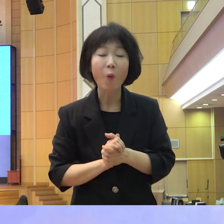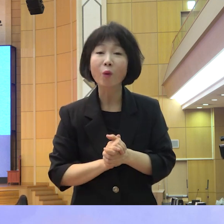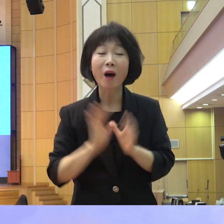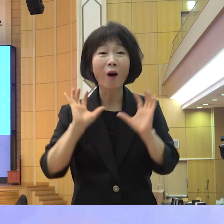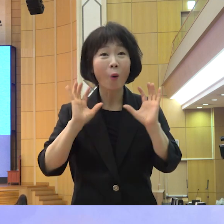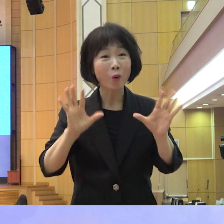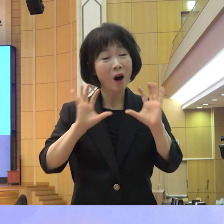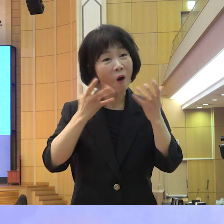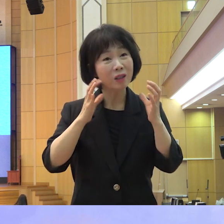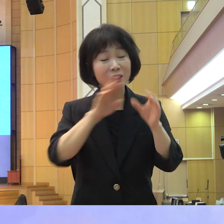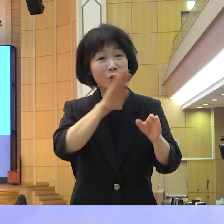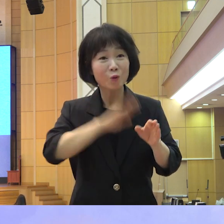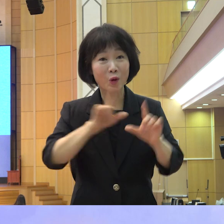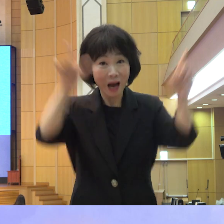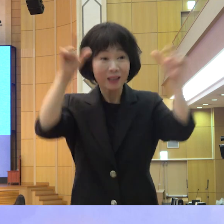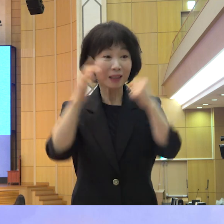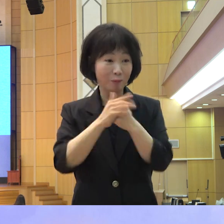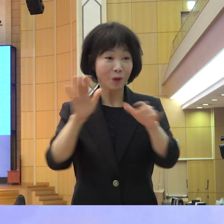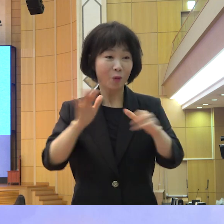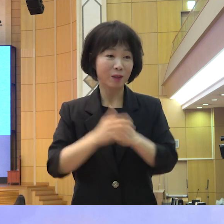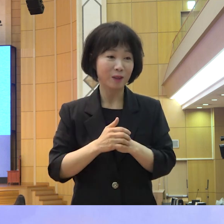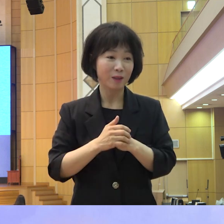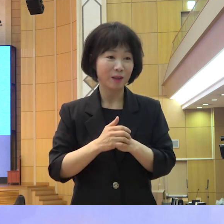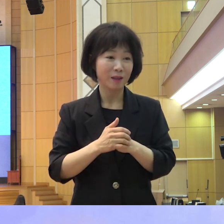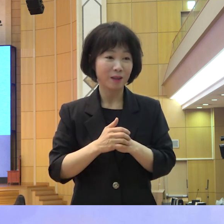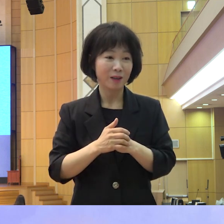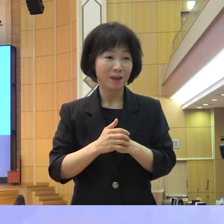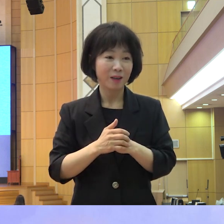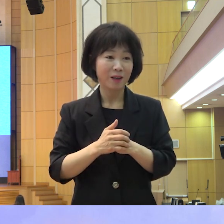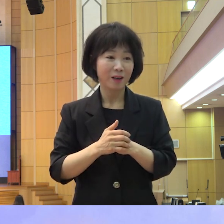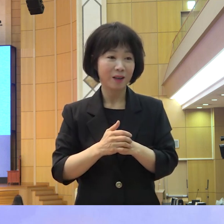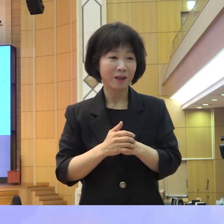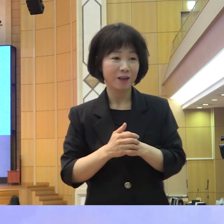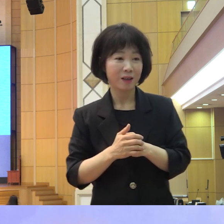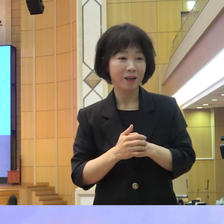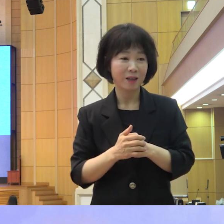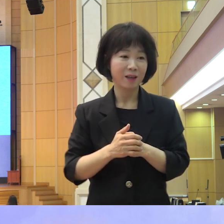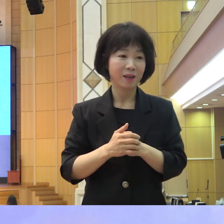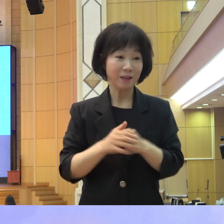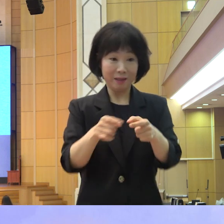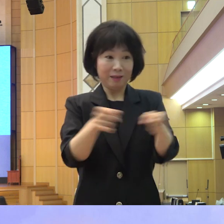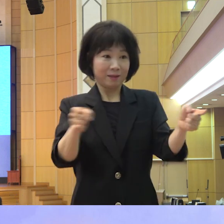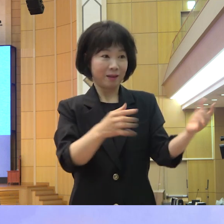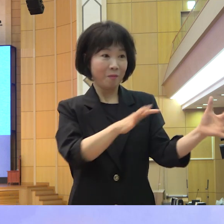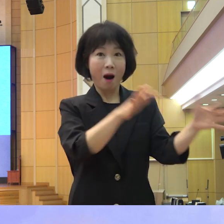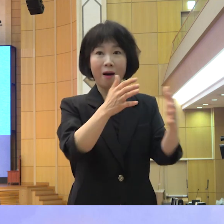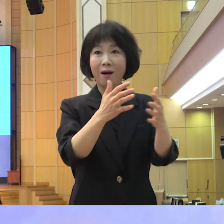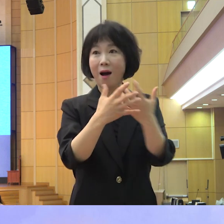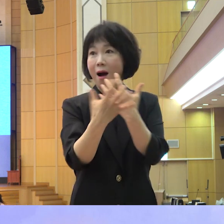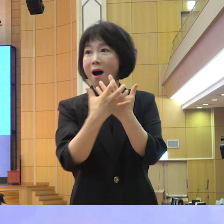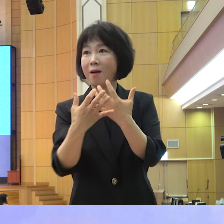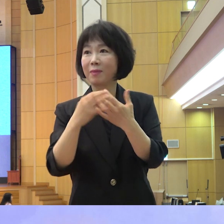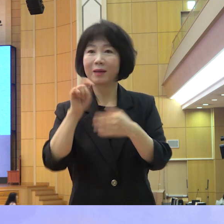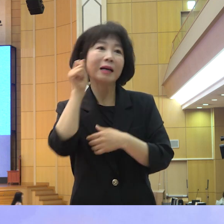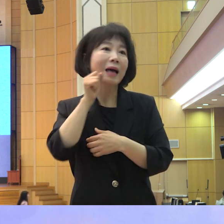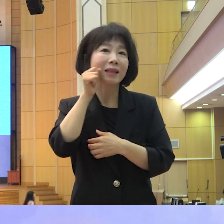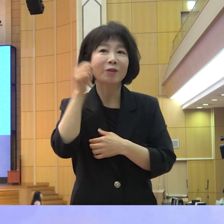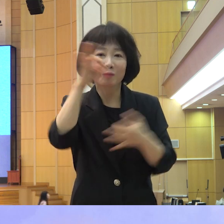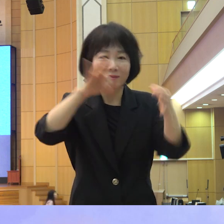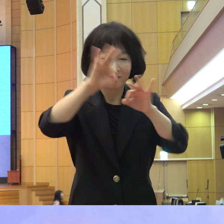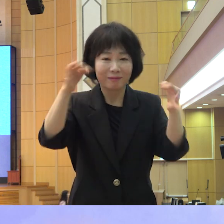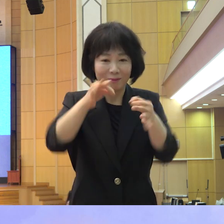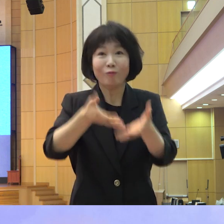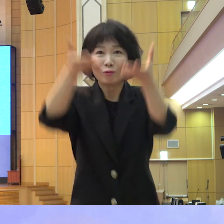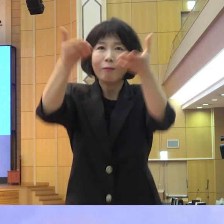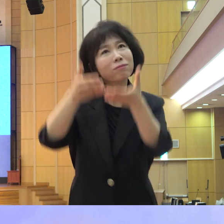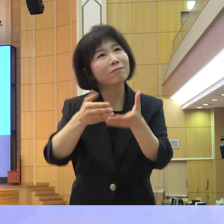어린이 주일이에요. 그래서 여러분 들어오실 때 막 뭐 풍선도 이렇게 되어 있고 뭐 어린 아이들 이렇게 막 사탕도 걸어주고 지금 찬양도